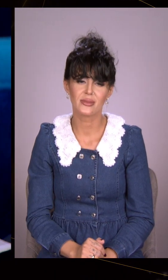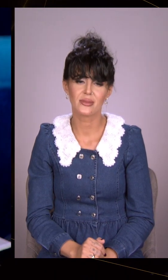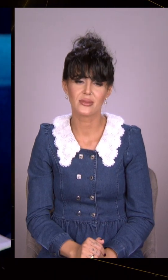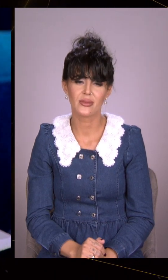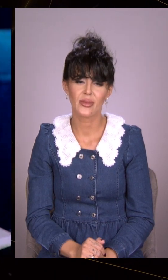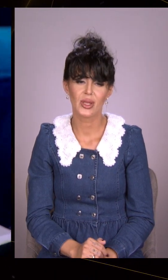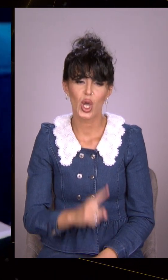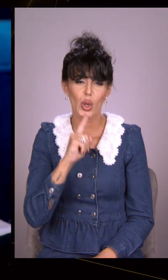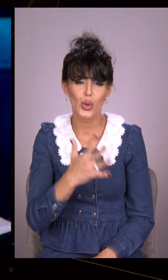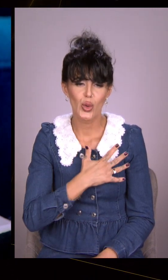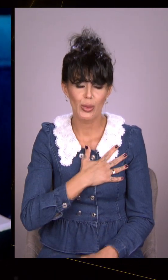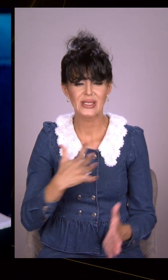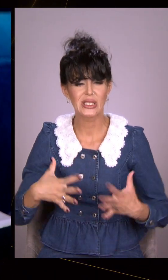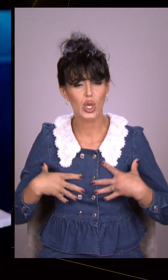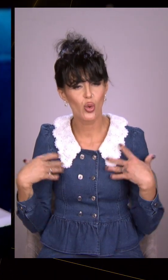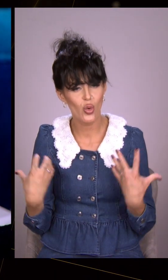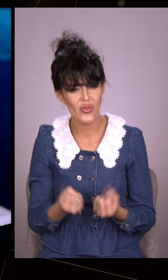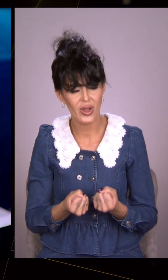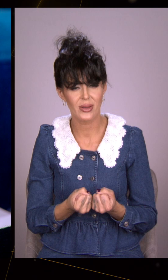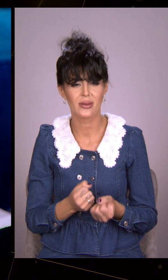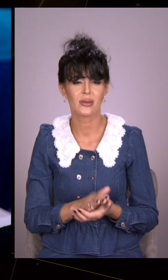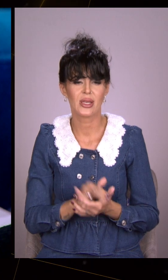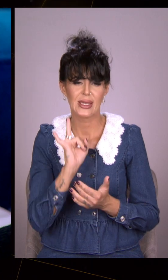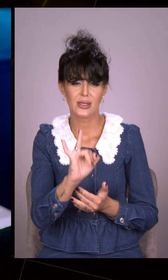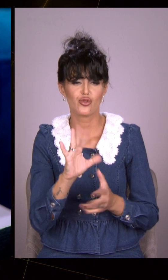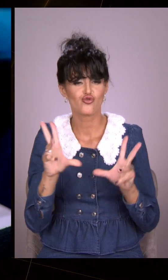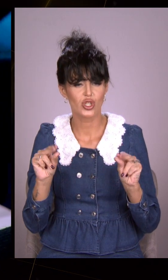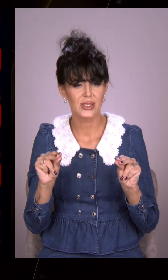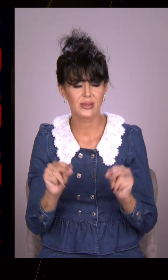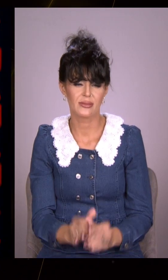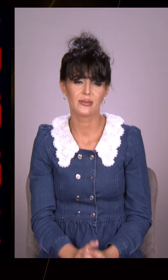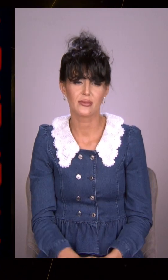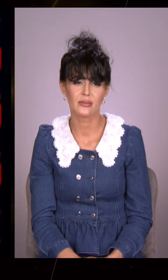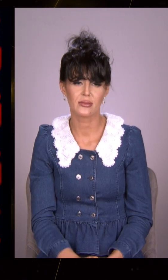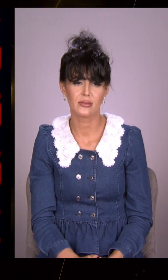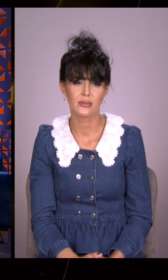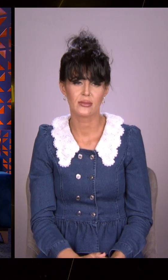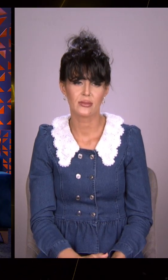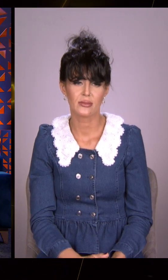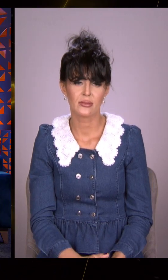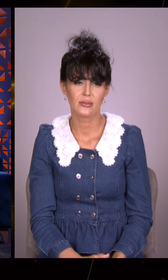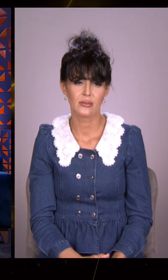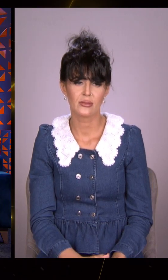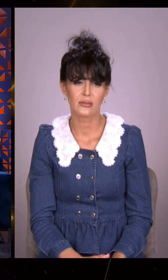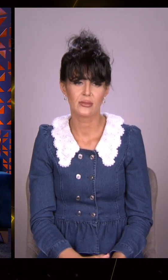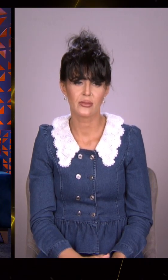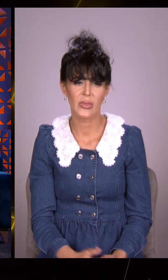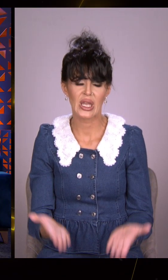любові, здоров'я і щастя. Сьогодні була вкрай